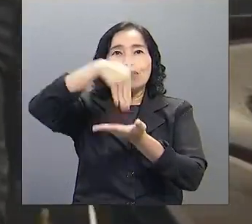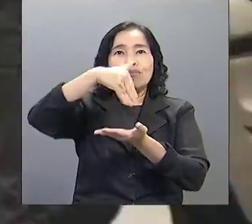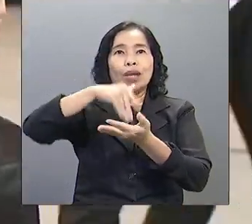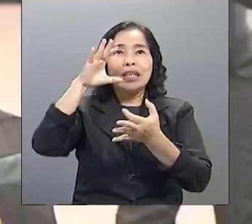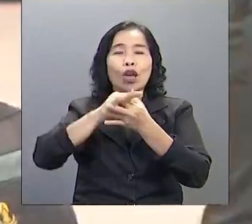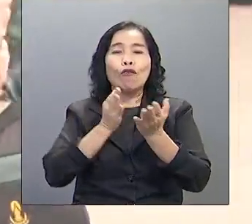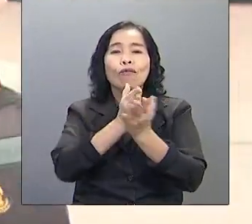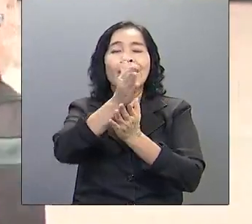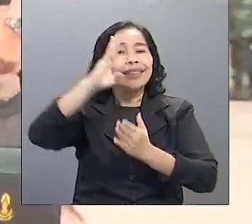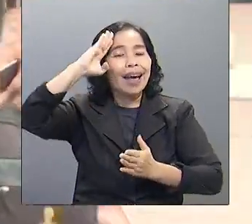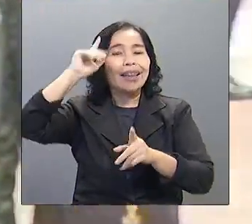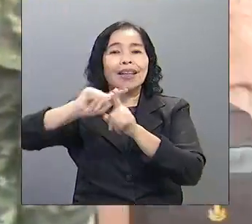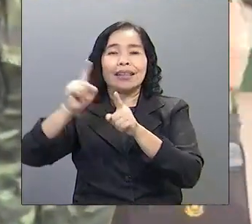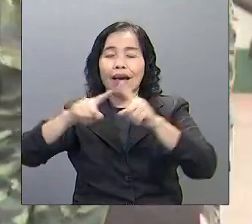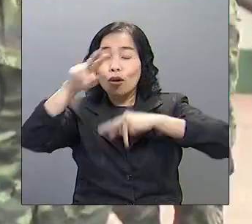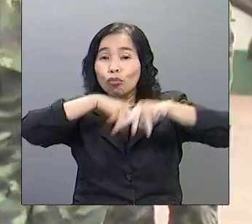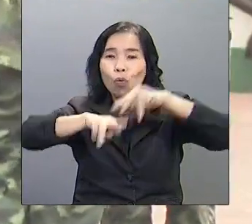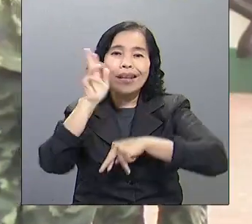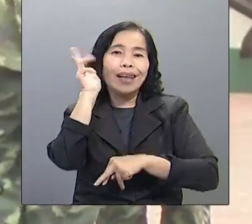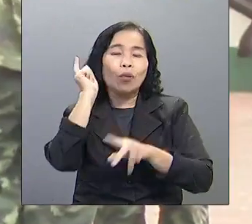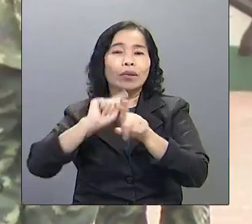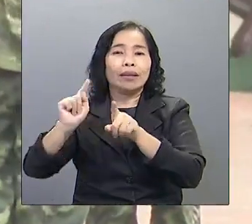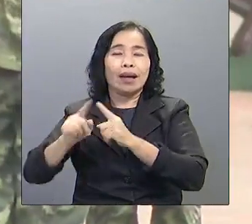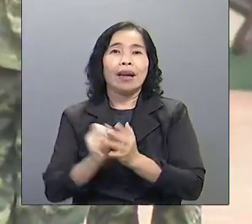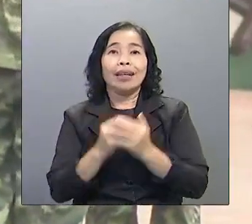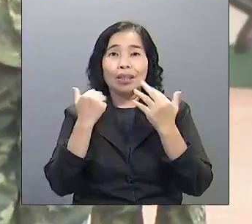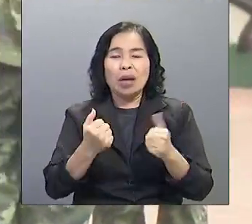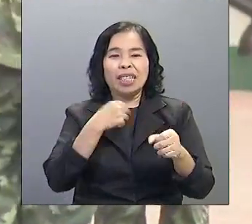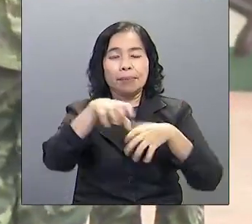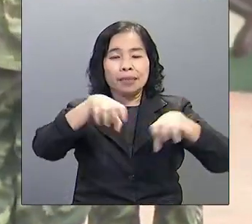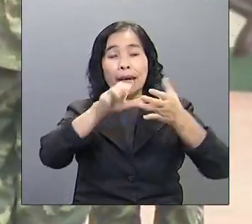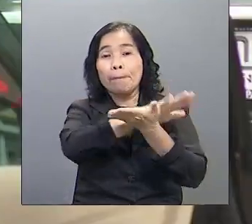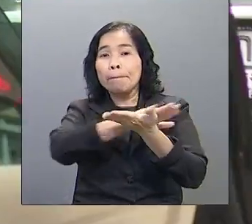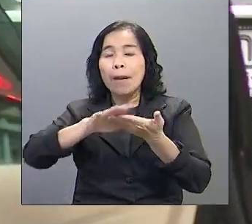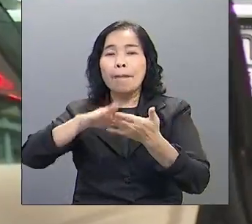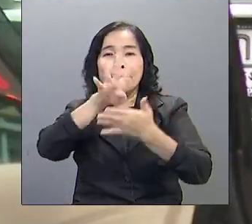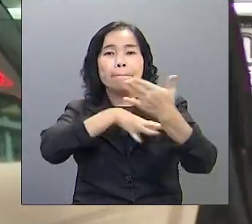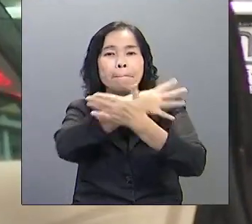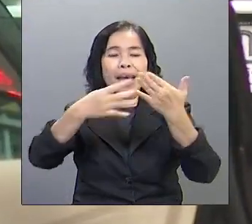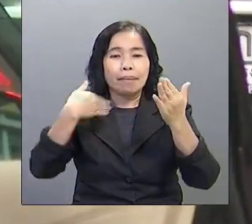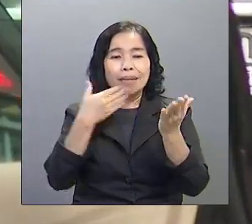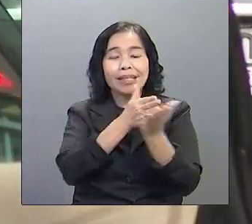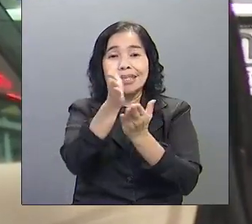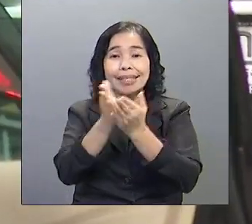ารและศูนย์รักษาความปลอดภัยซึ่งในเวลานี้อยู่ระหว่างการเตรียมแผนรักษาความปลอดภัย3ส่วนนะคะ